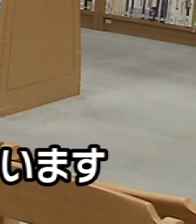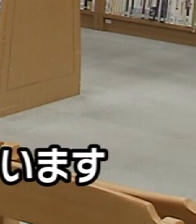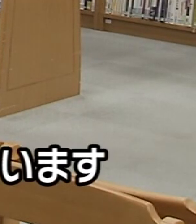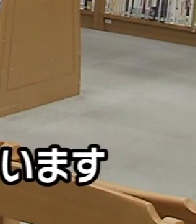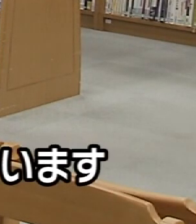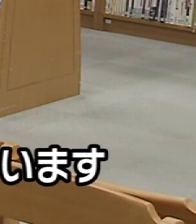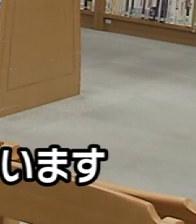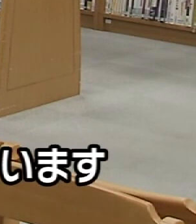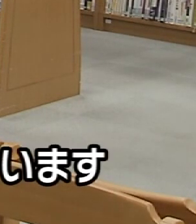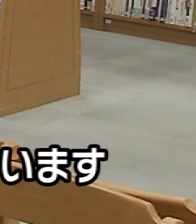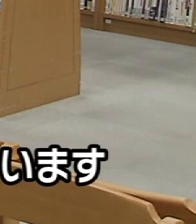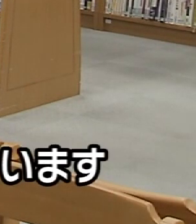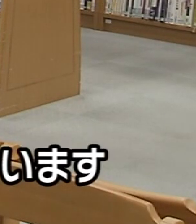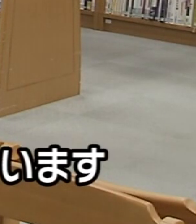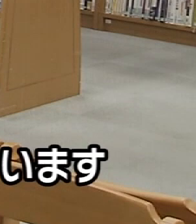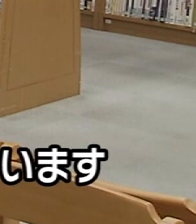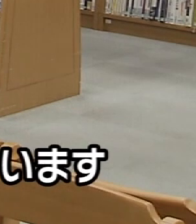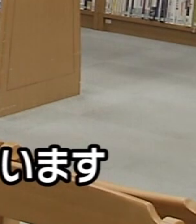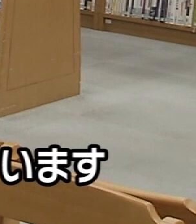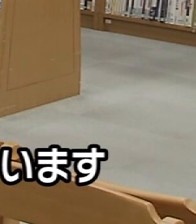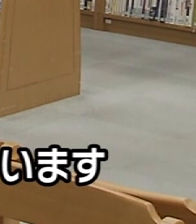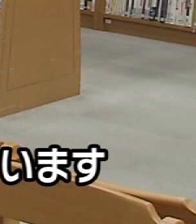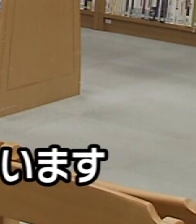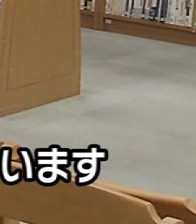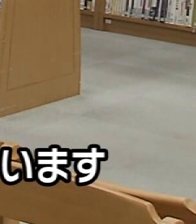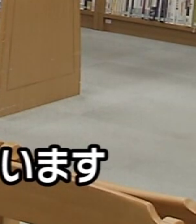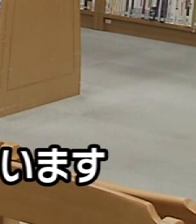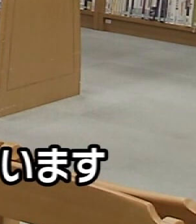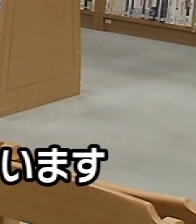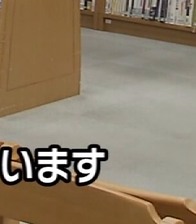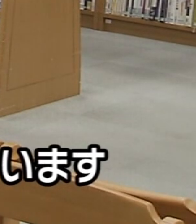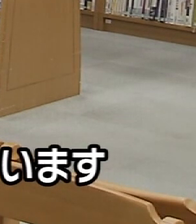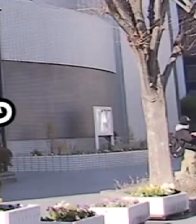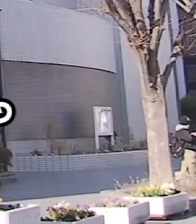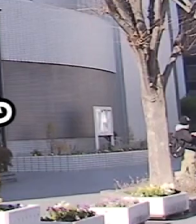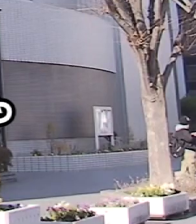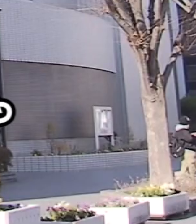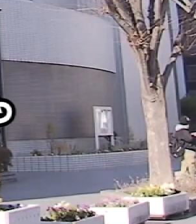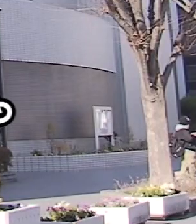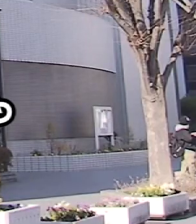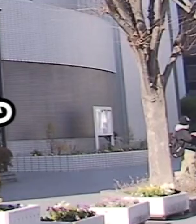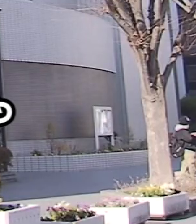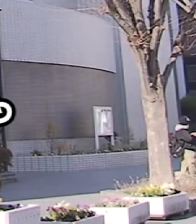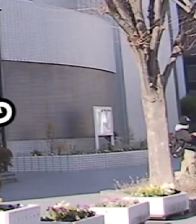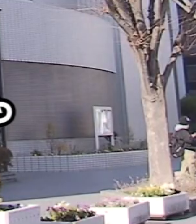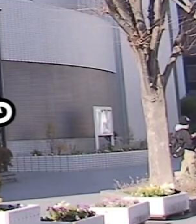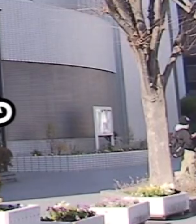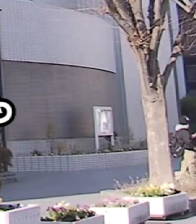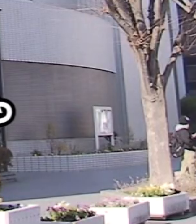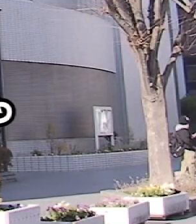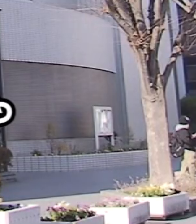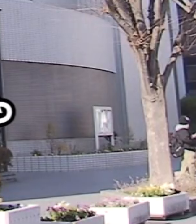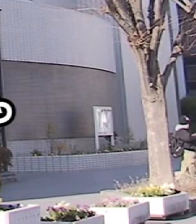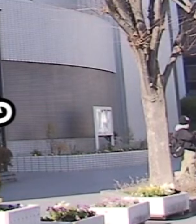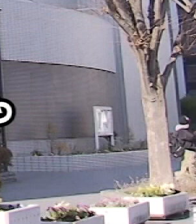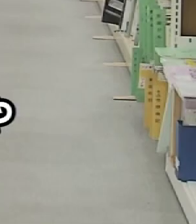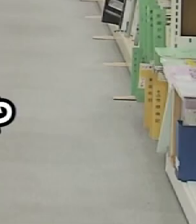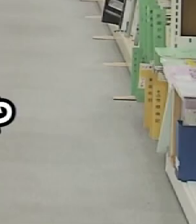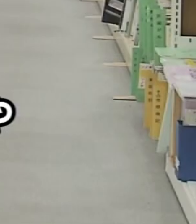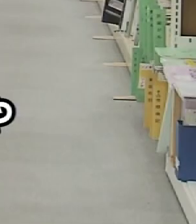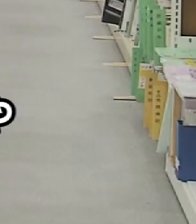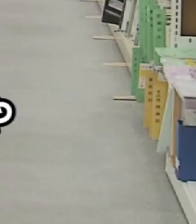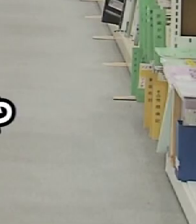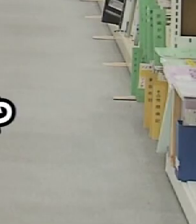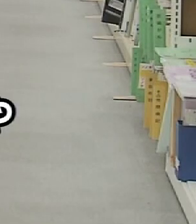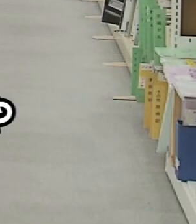各図書館では来館者に合わせたコーナーも設けています。例えば中央図書館では健康医療コ